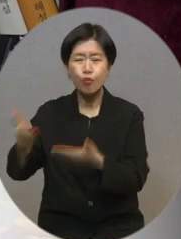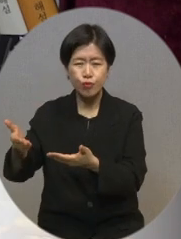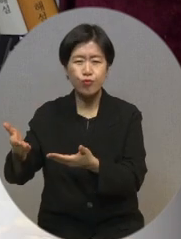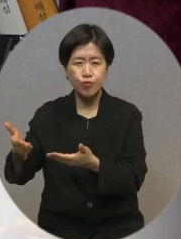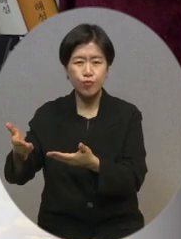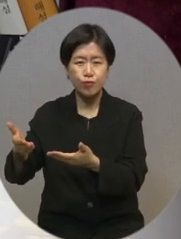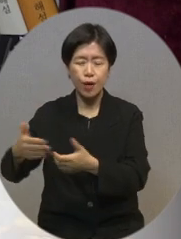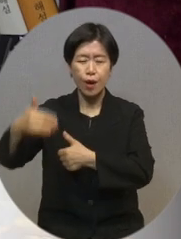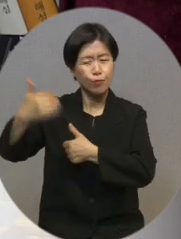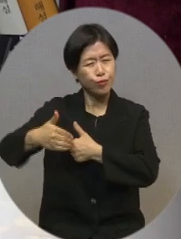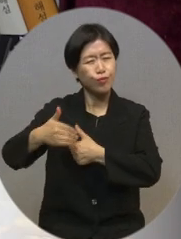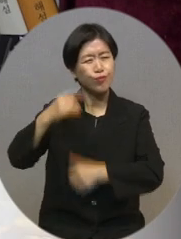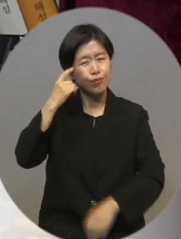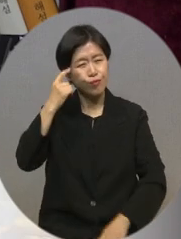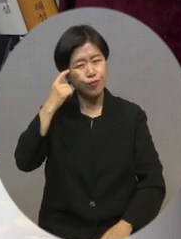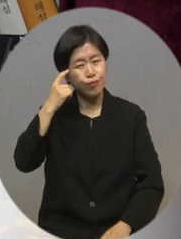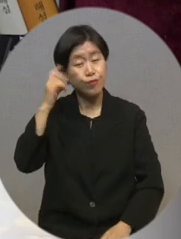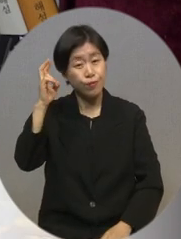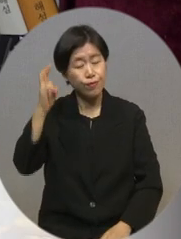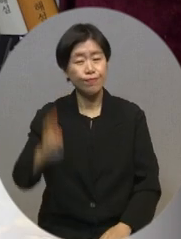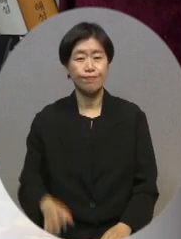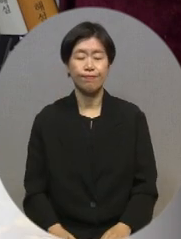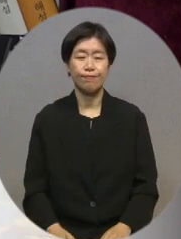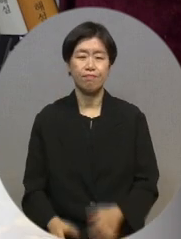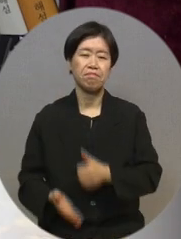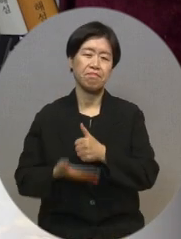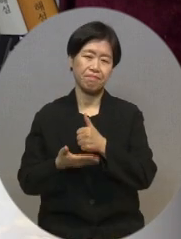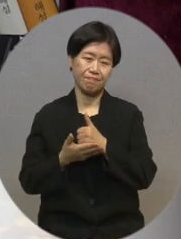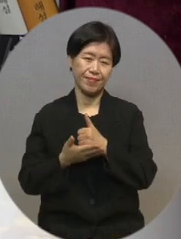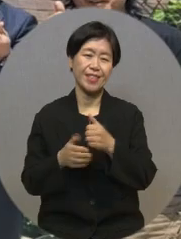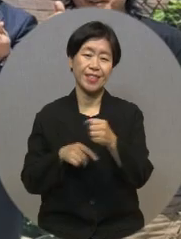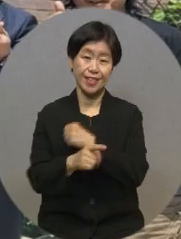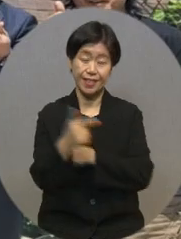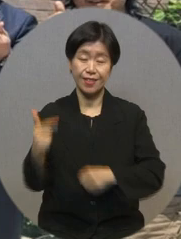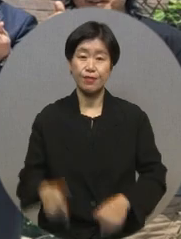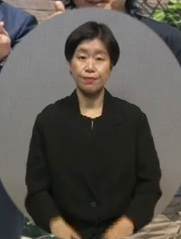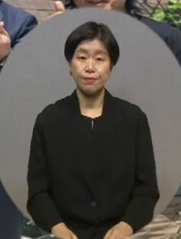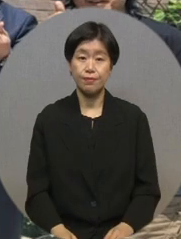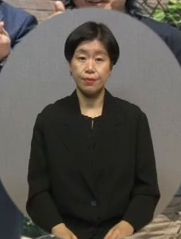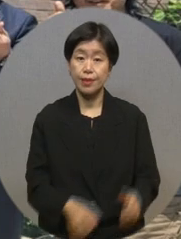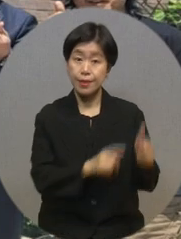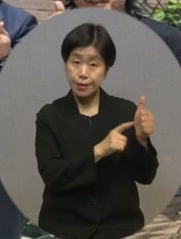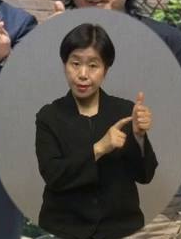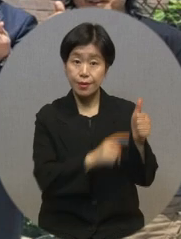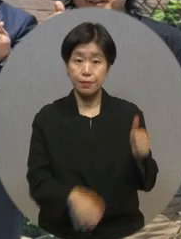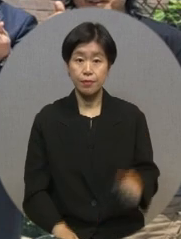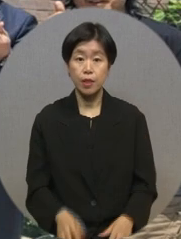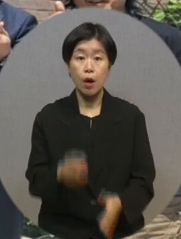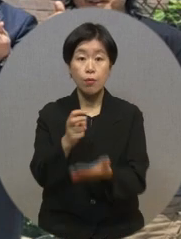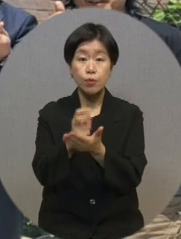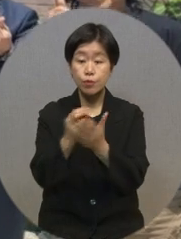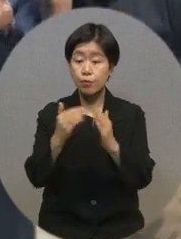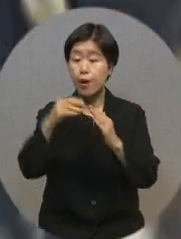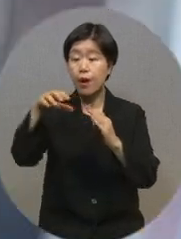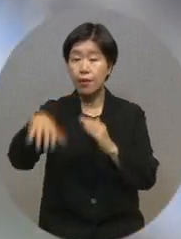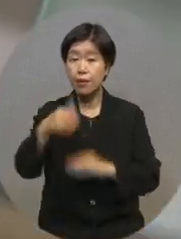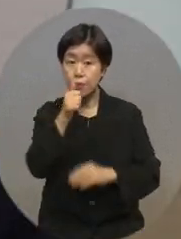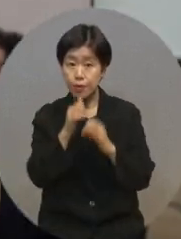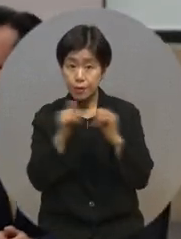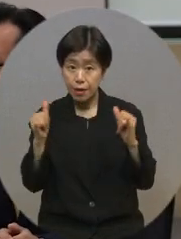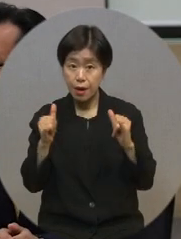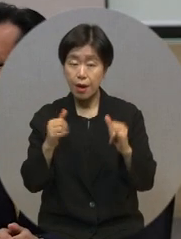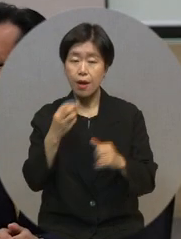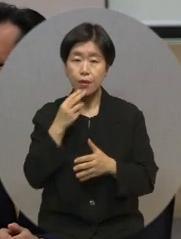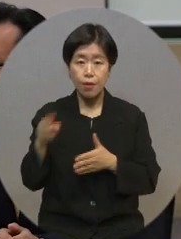법조계 전체에 대한 격려가 아닌가 이런 생각을 하고 있습니다. 이임성 변호사는 법무부 마을 변호사, 경기도